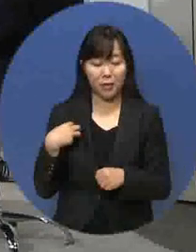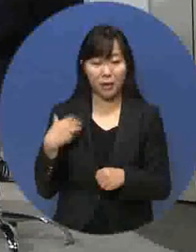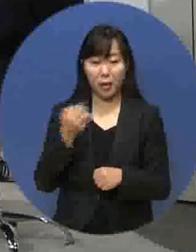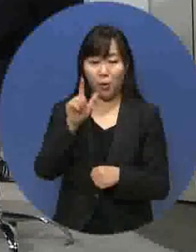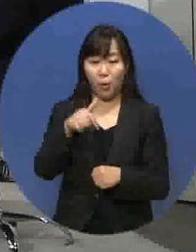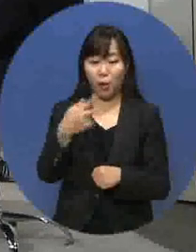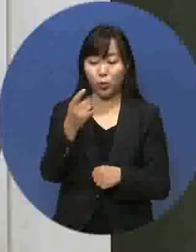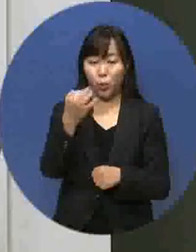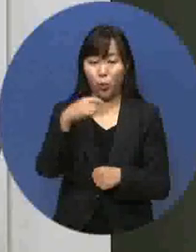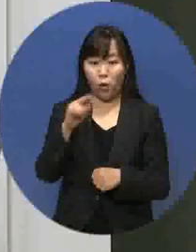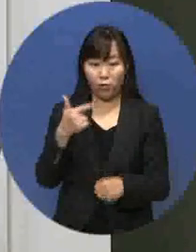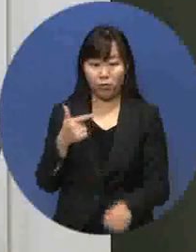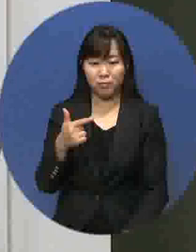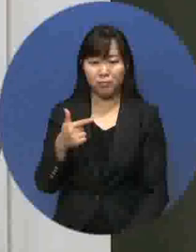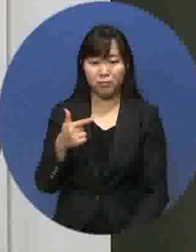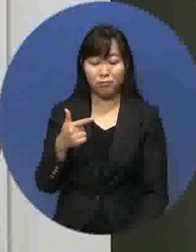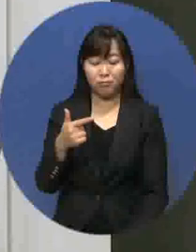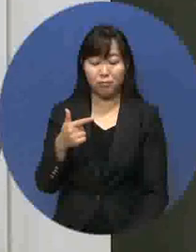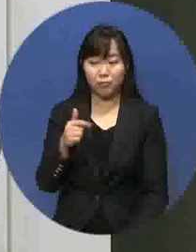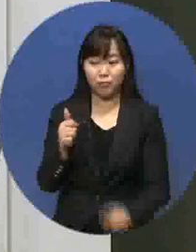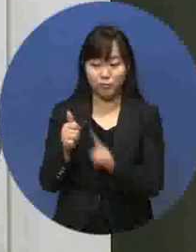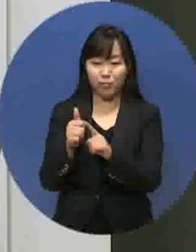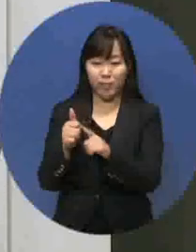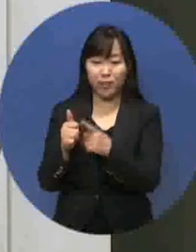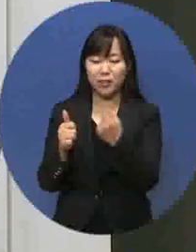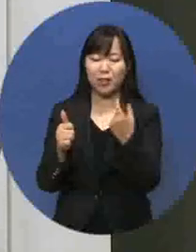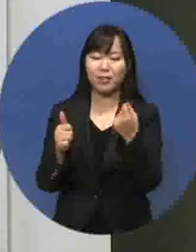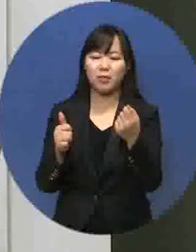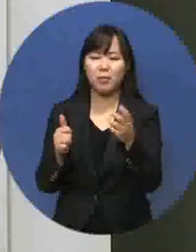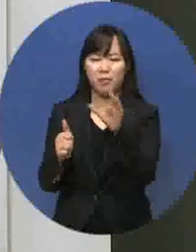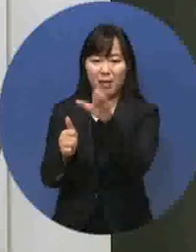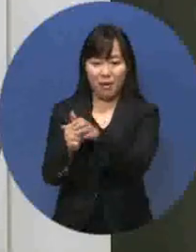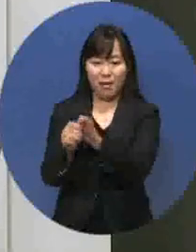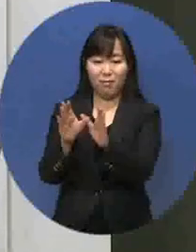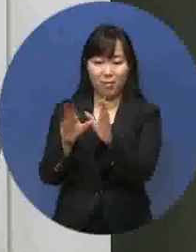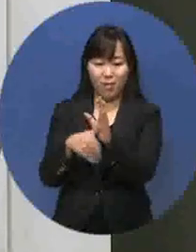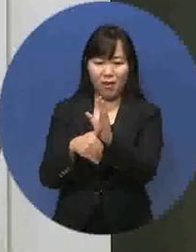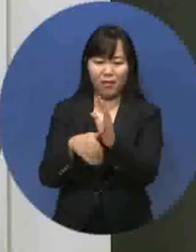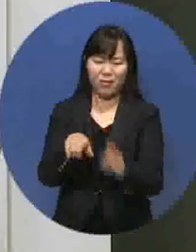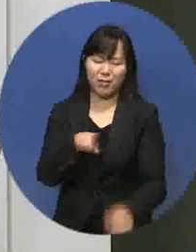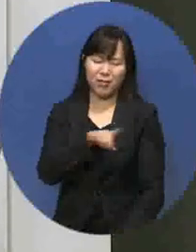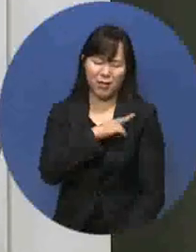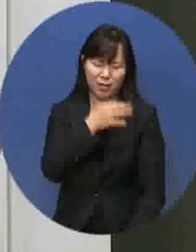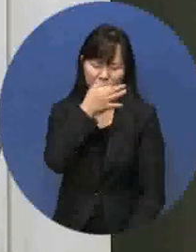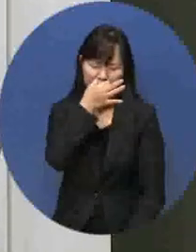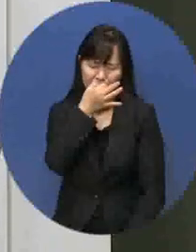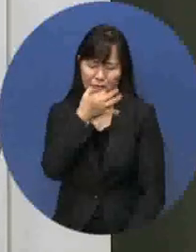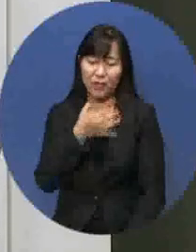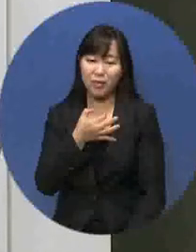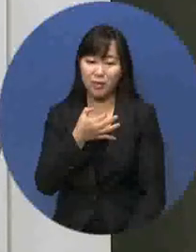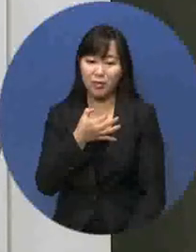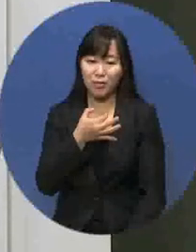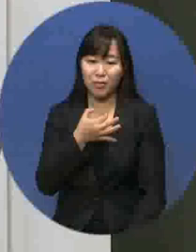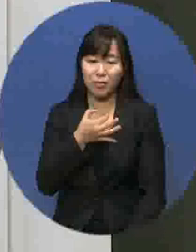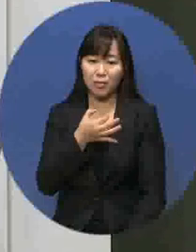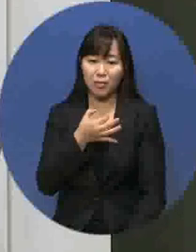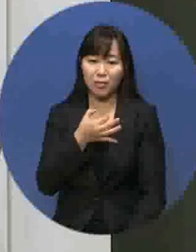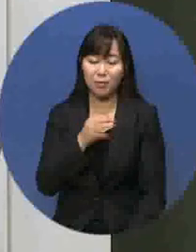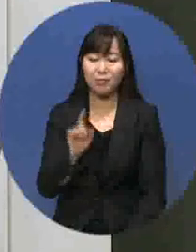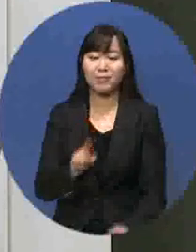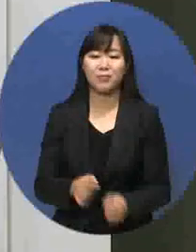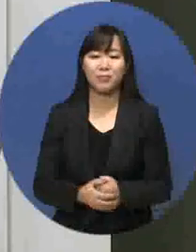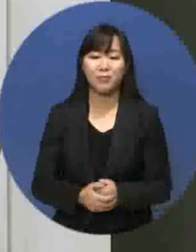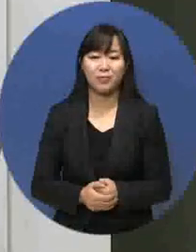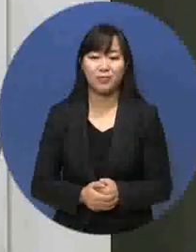맡으면서 곽도원 배우가 그 역할을 할 때 제일 힘들었던 그 씬이